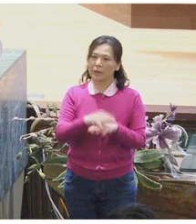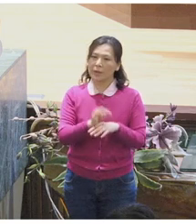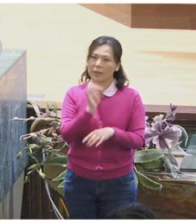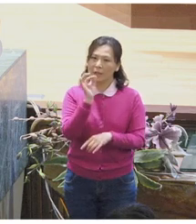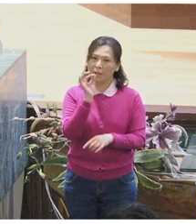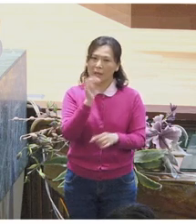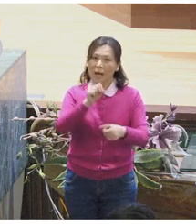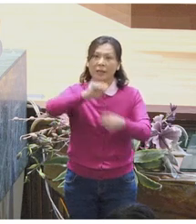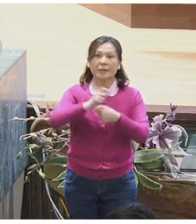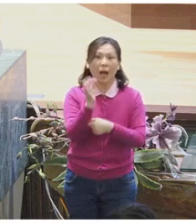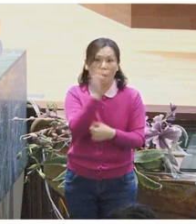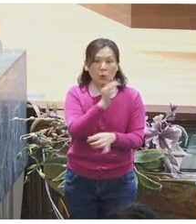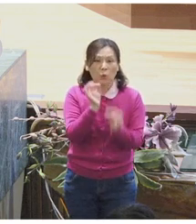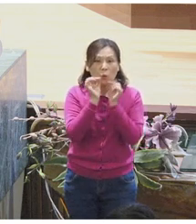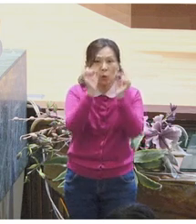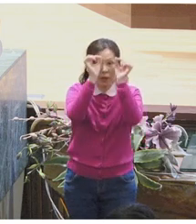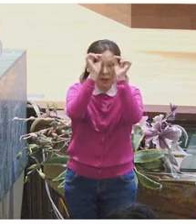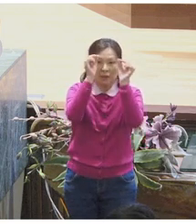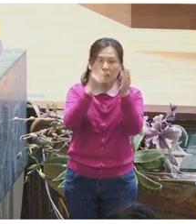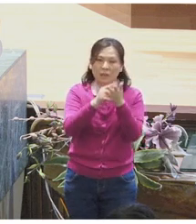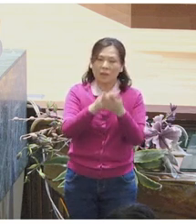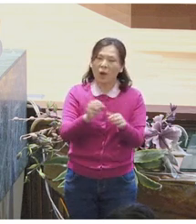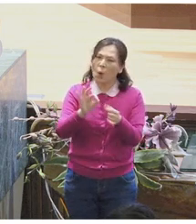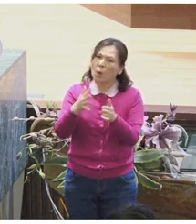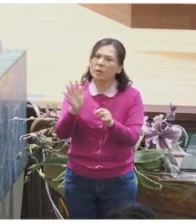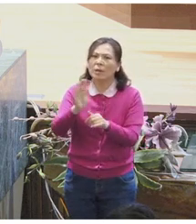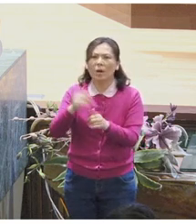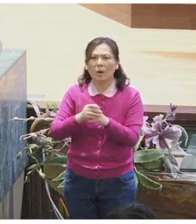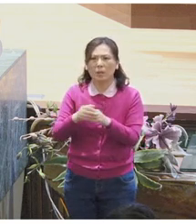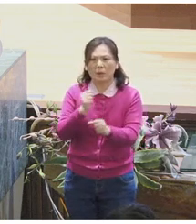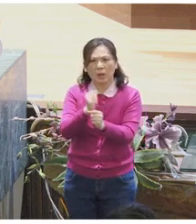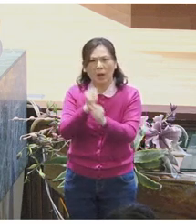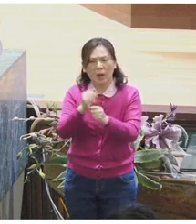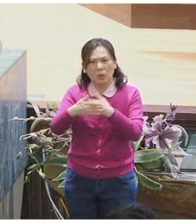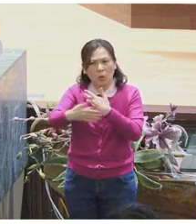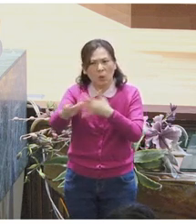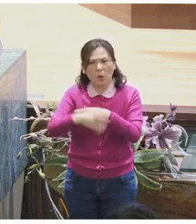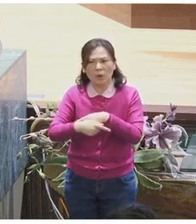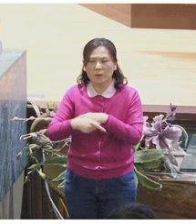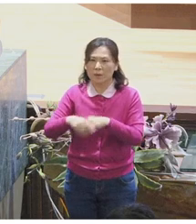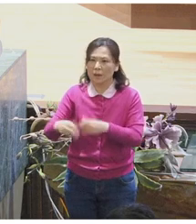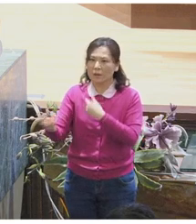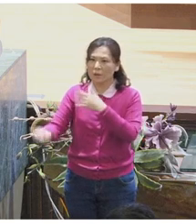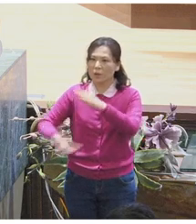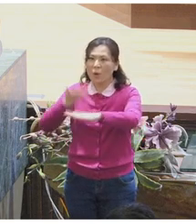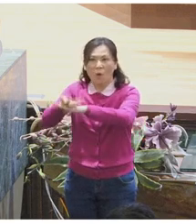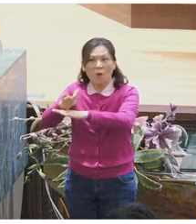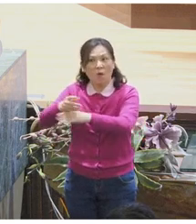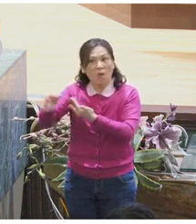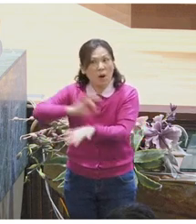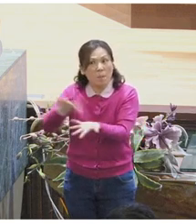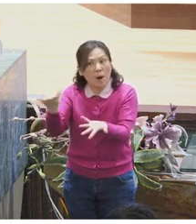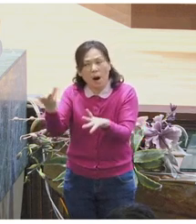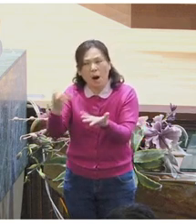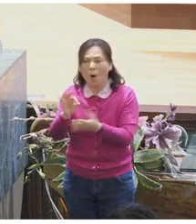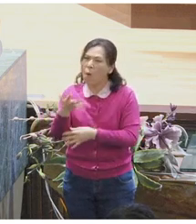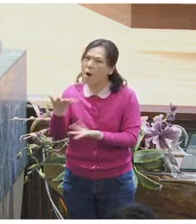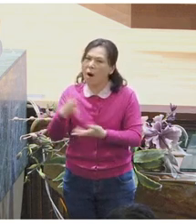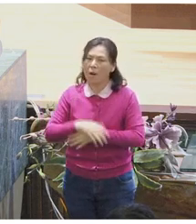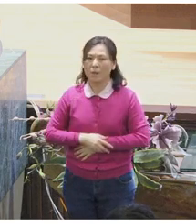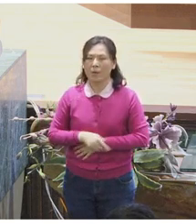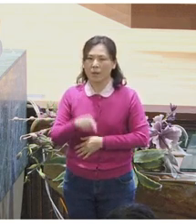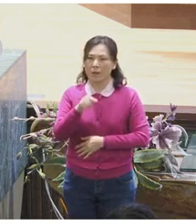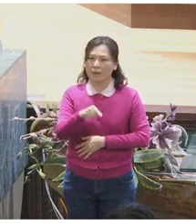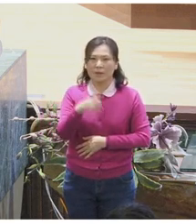什么，为什么不就是直接在预程的过程里就上市上柜哦？这个似乎是就是把概念